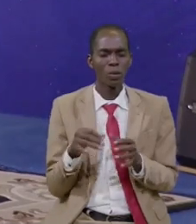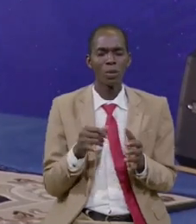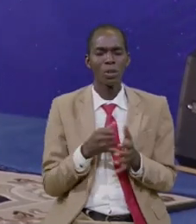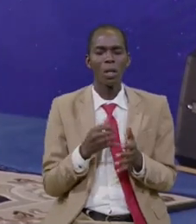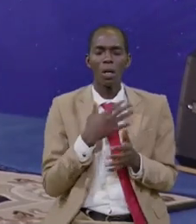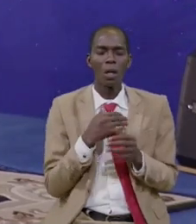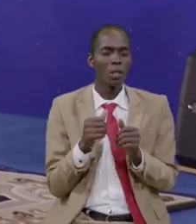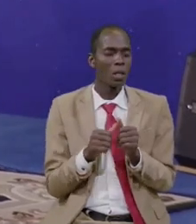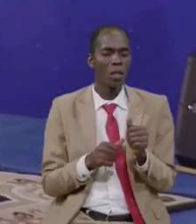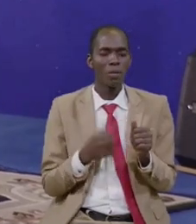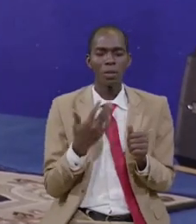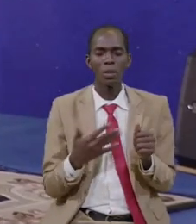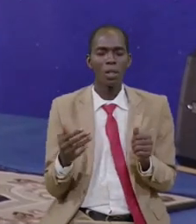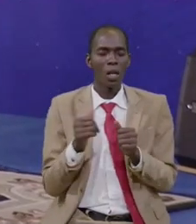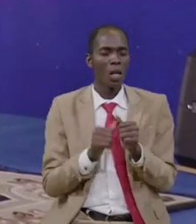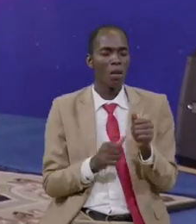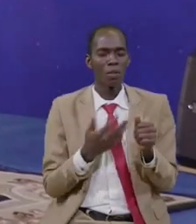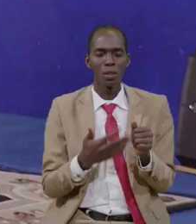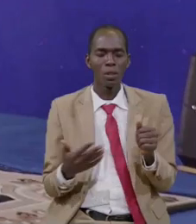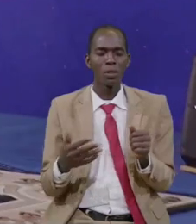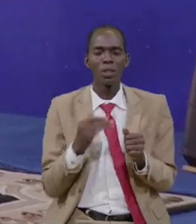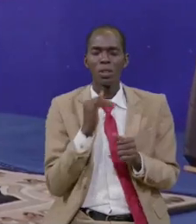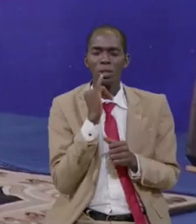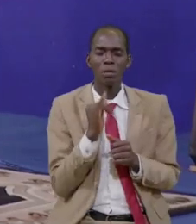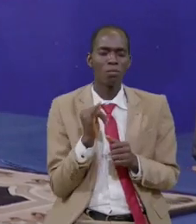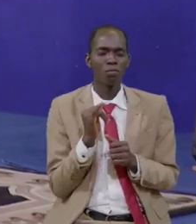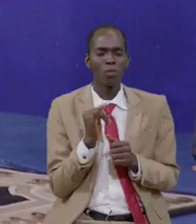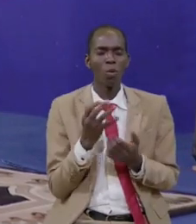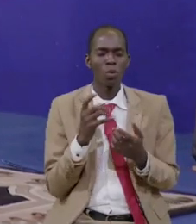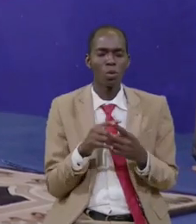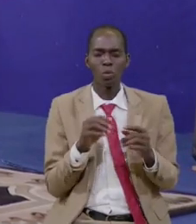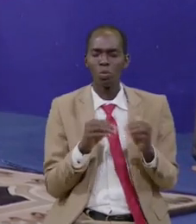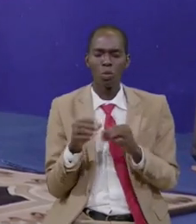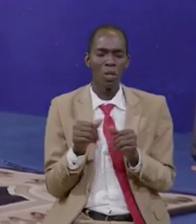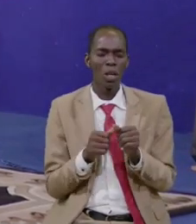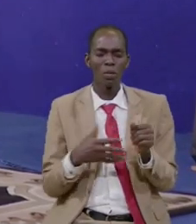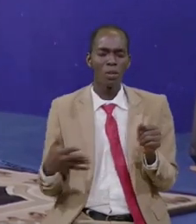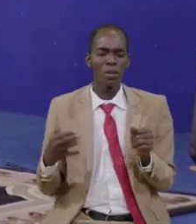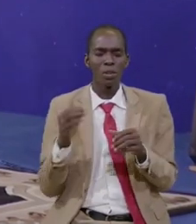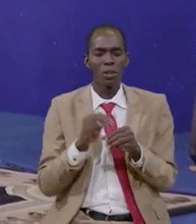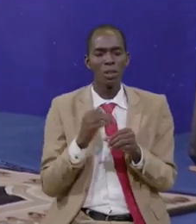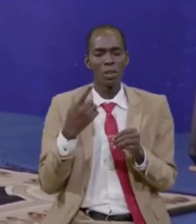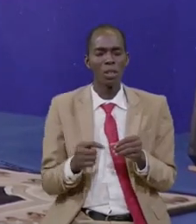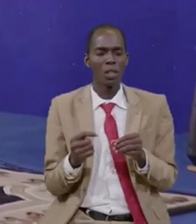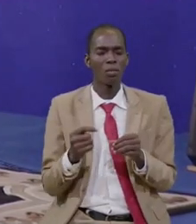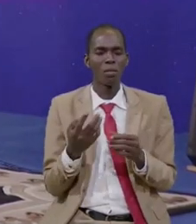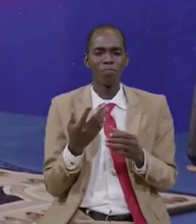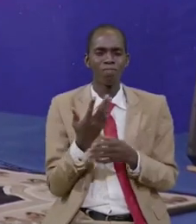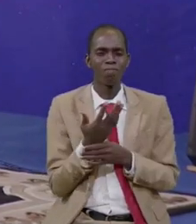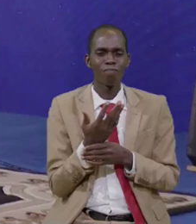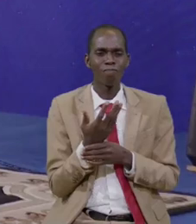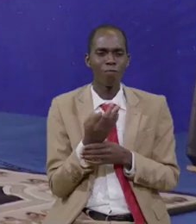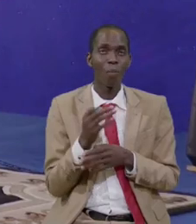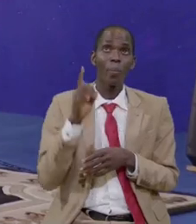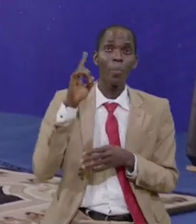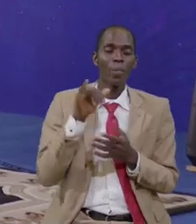tout ce que tu as, tout ce que tu sens vouloir faire, et tu peux placer tout entre les mains de Dieu qui t'a sauvé,